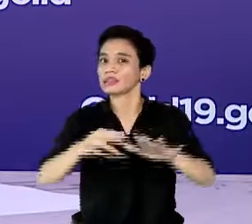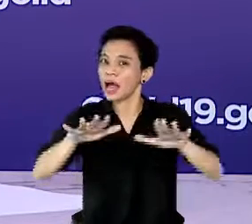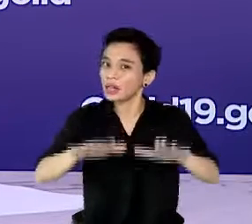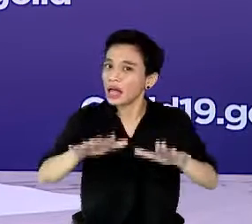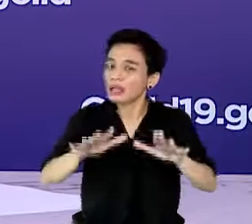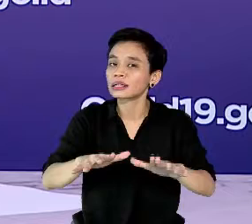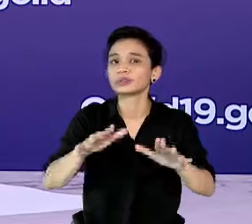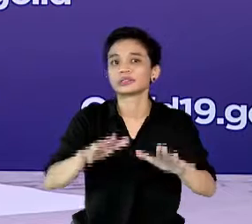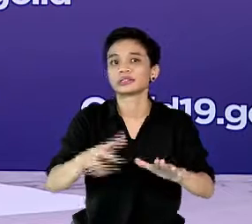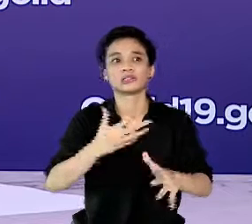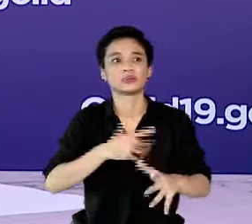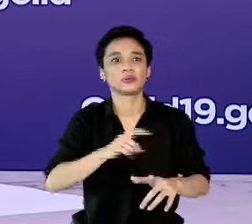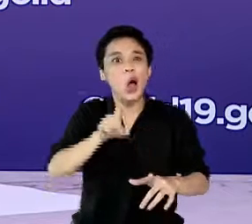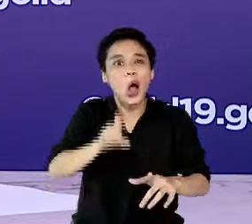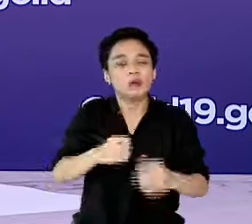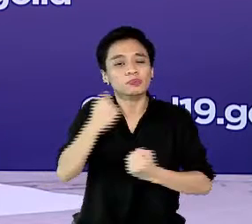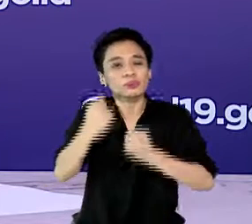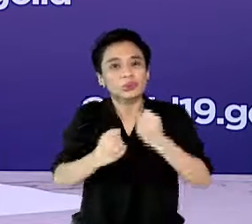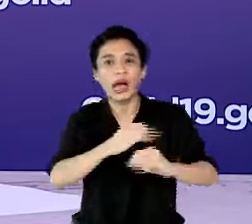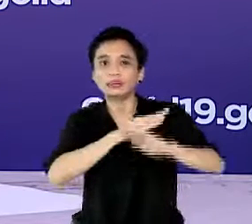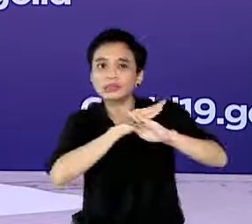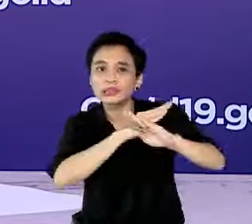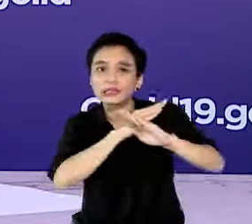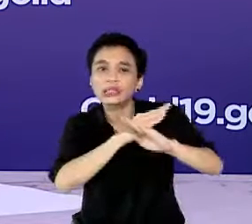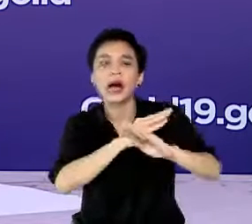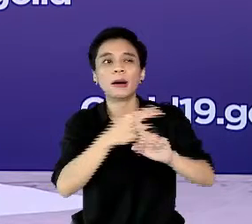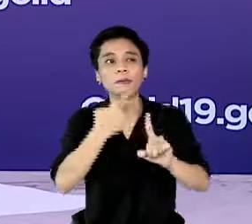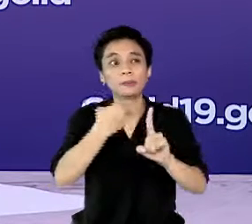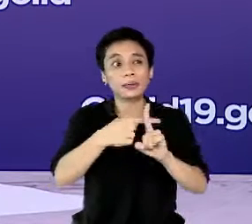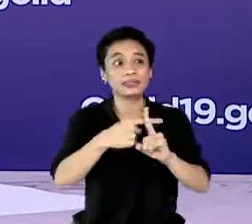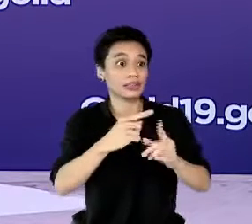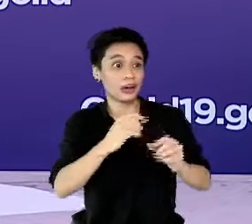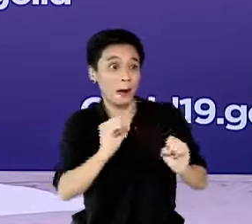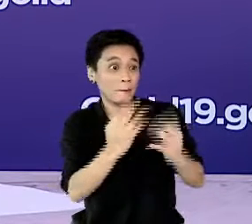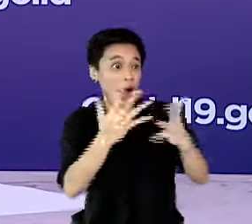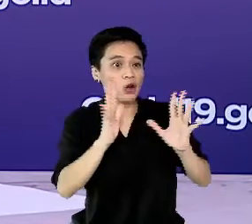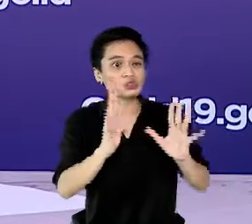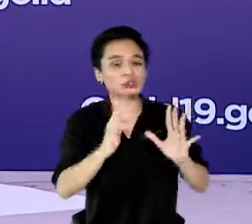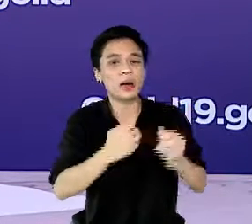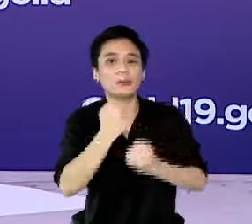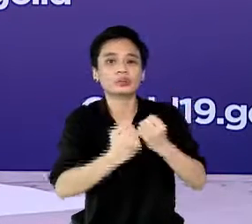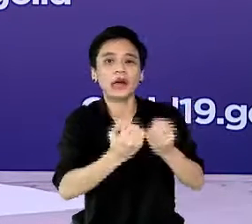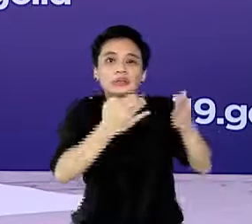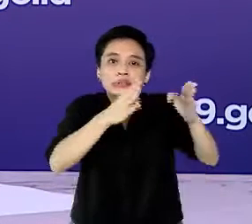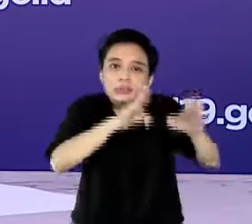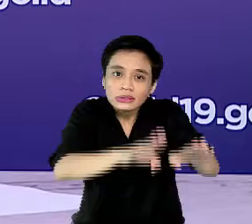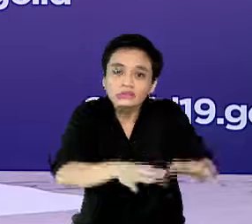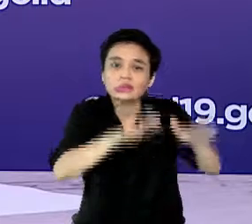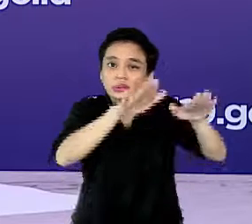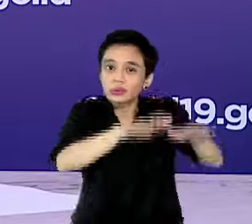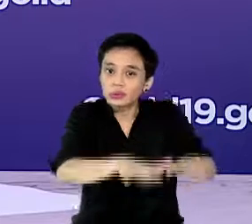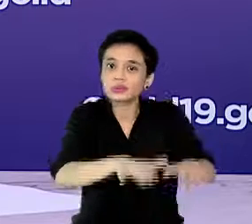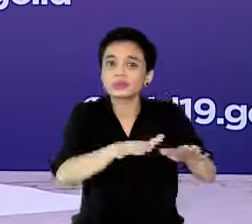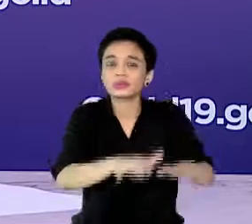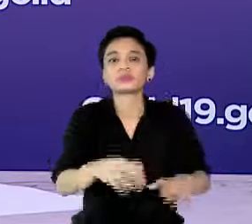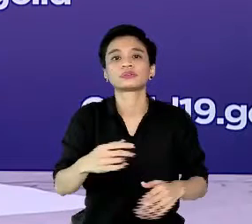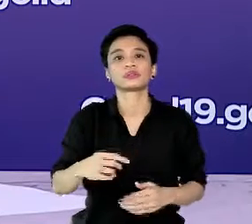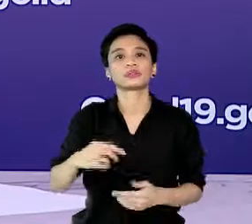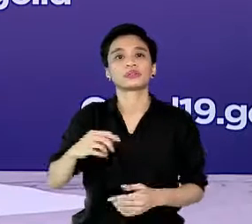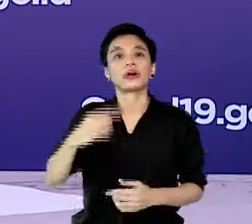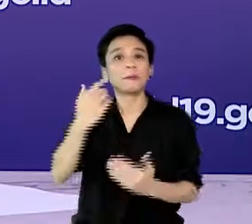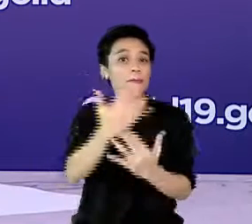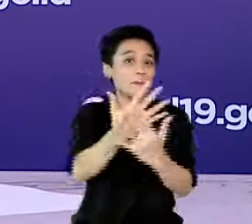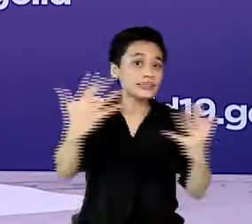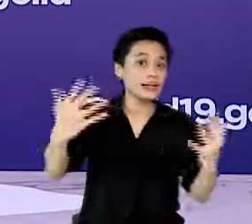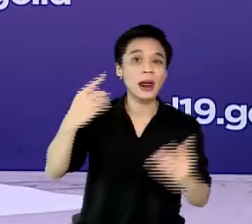baik melalui upaya preventif maupun kuratif secara bersamaan tingkatkan kolaborasi antar pemerintah daerah